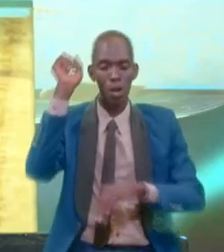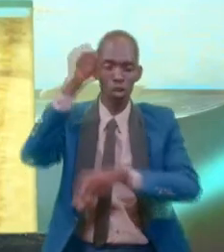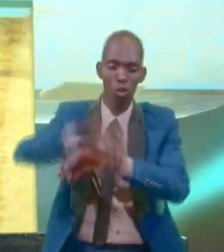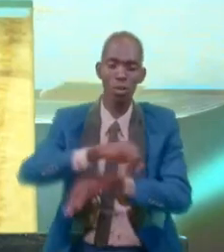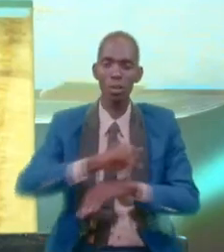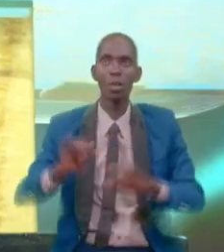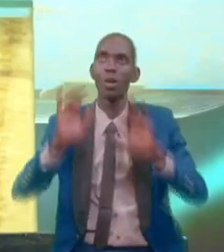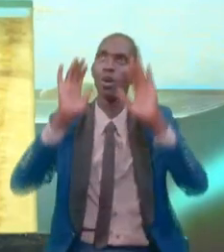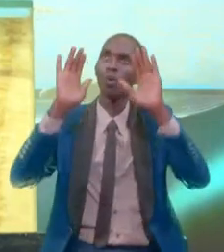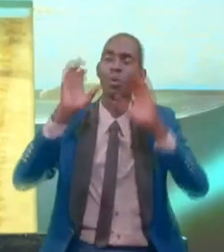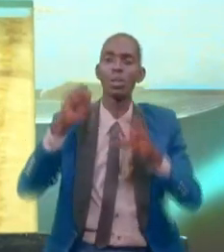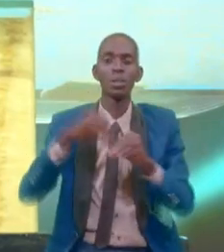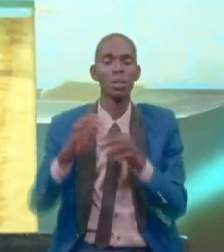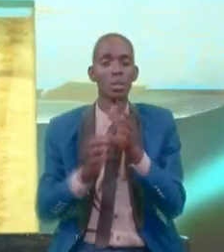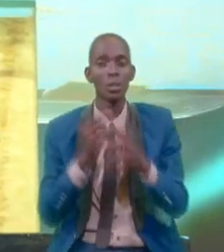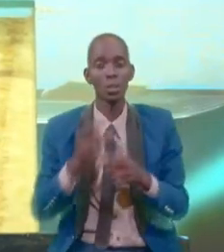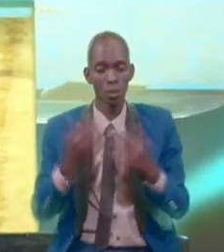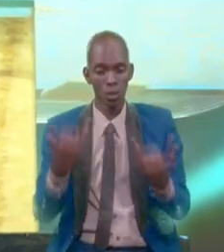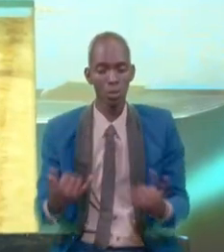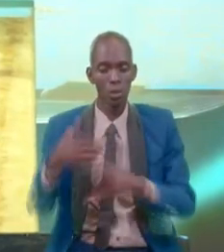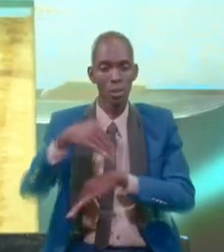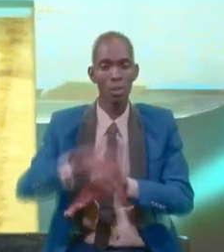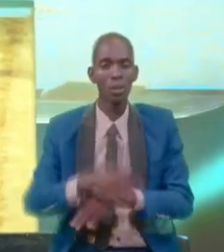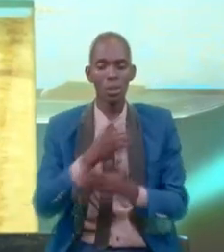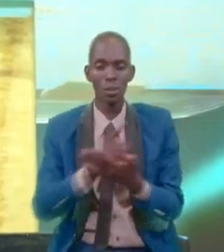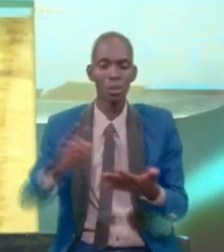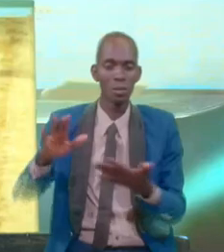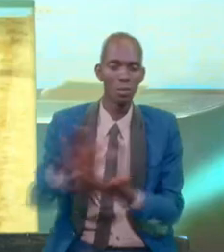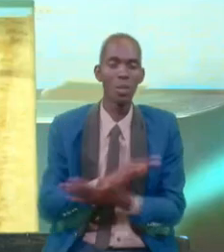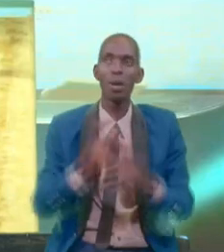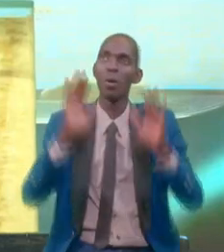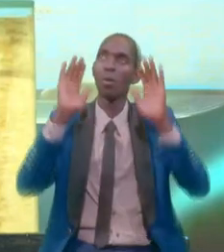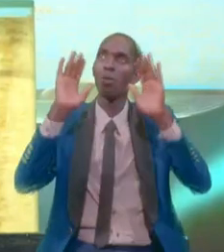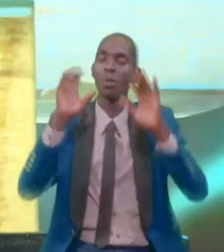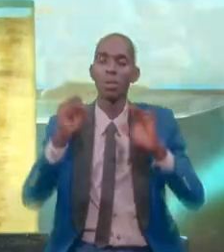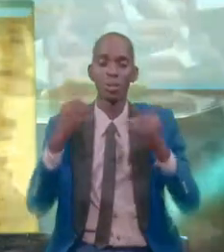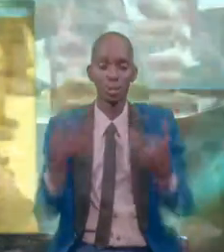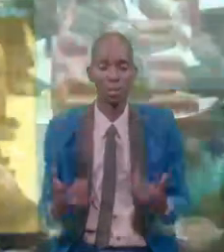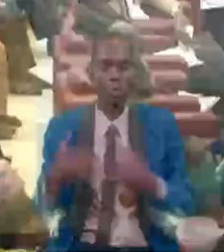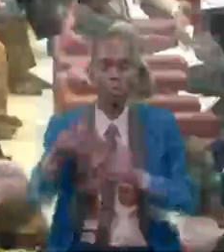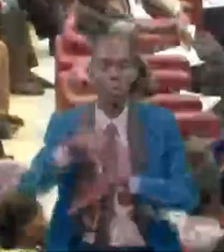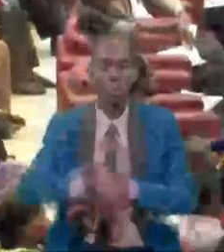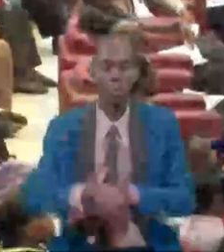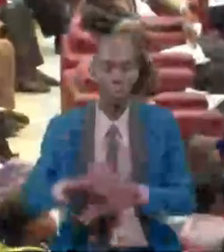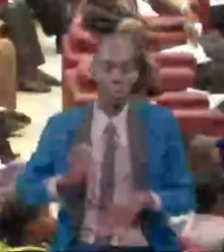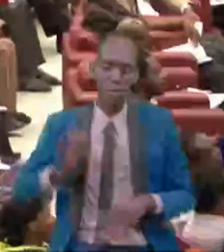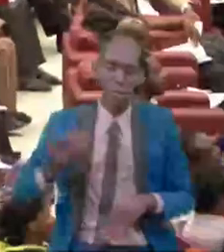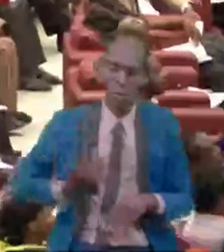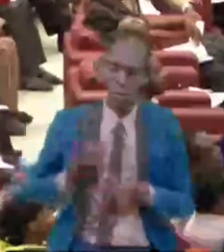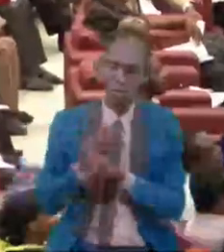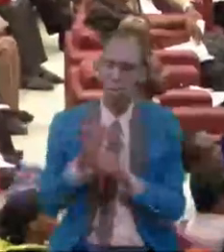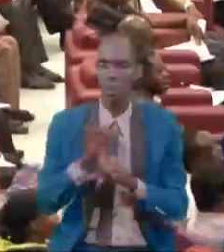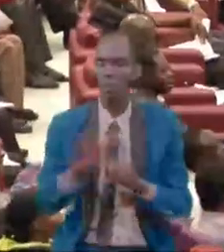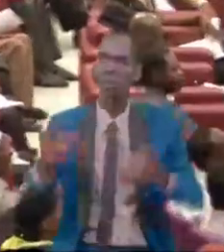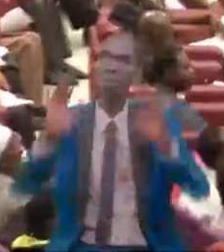des démons ce soir, les merveilles surnaturelles pour vous ce soir, les merveilles qui